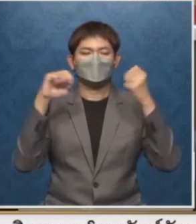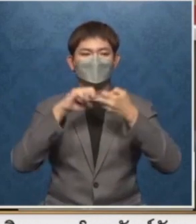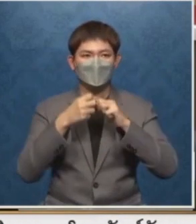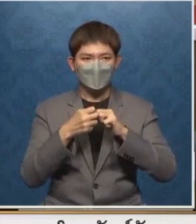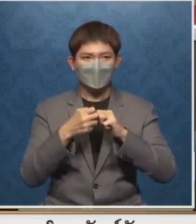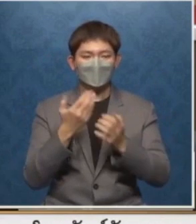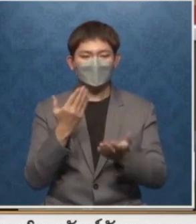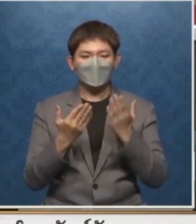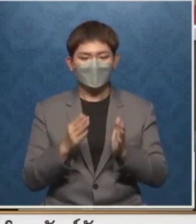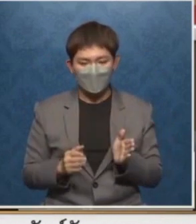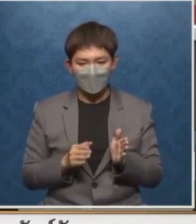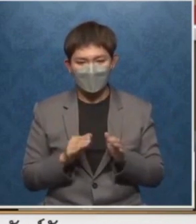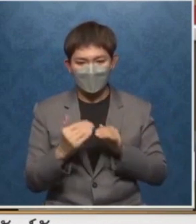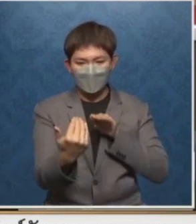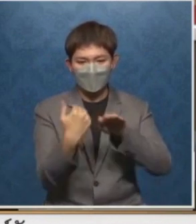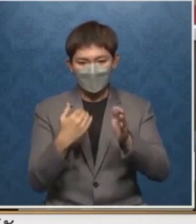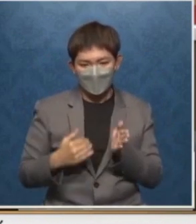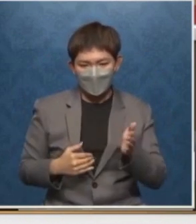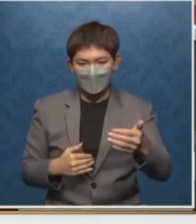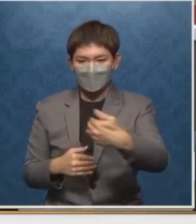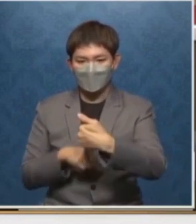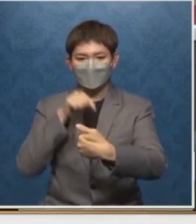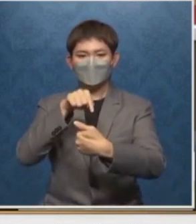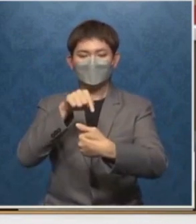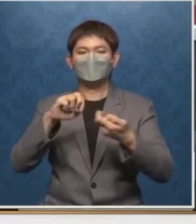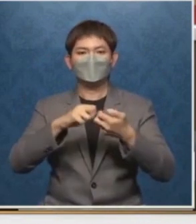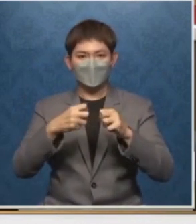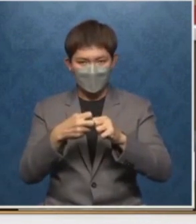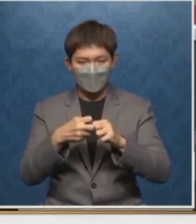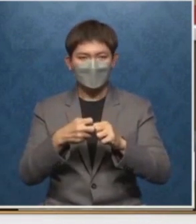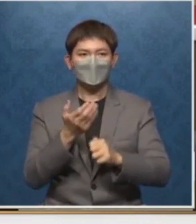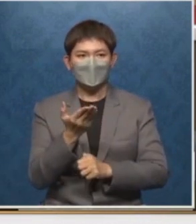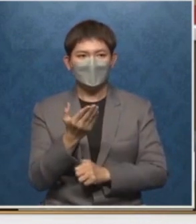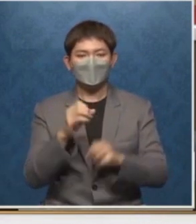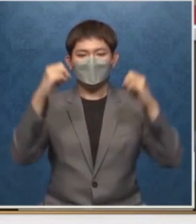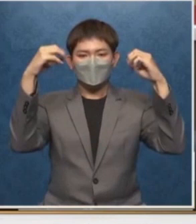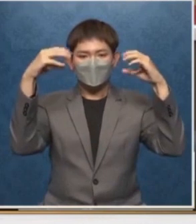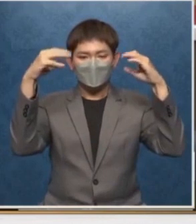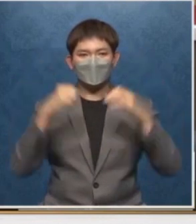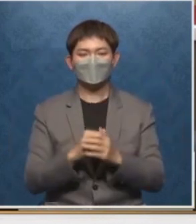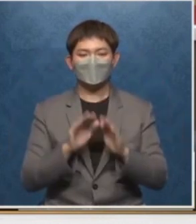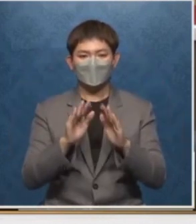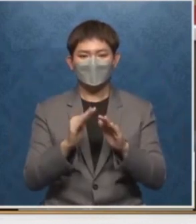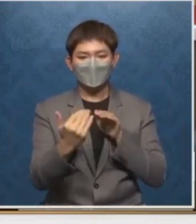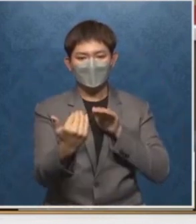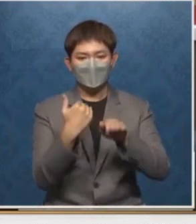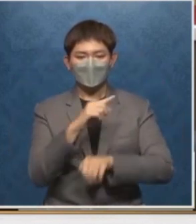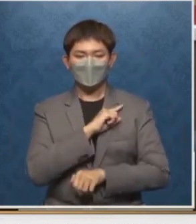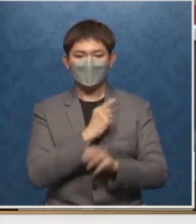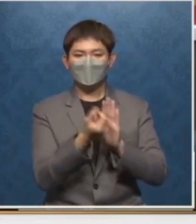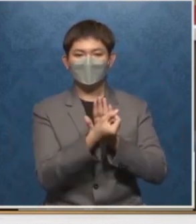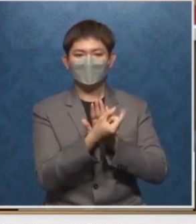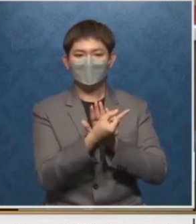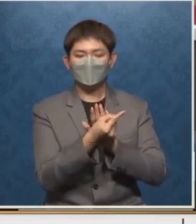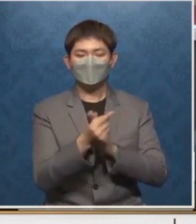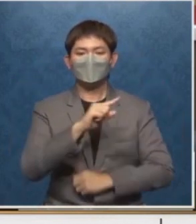กลับรถบริเวณบ้านหนองยาวแล้วก็บ้านมอทองตำบลทุ่งเทิงขอฝากแขวงการทางศรีสะเกษด้วยครับ